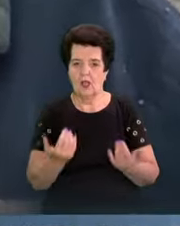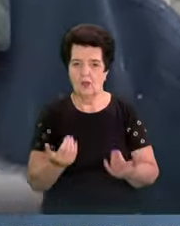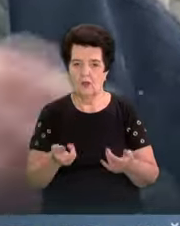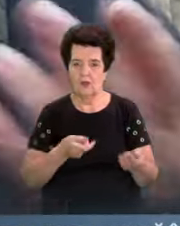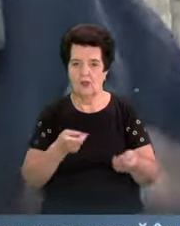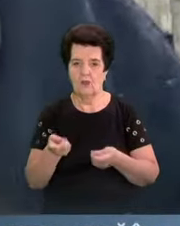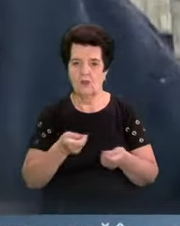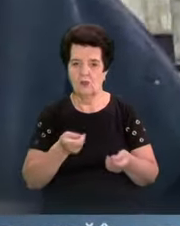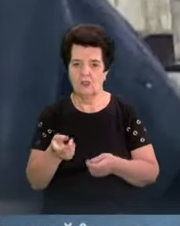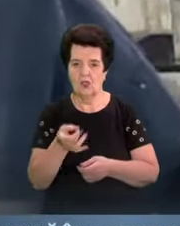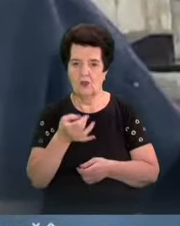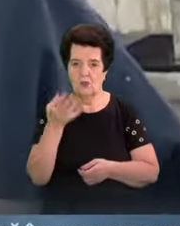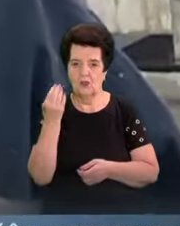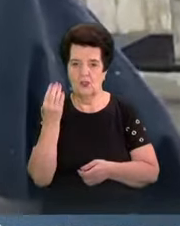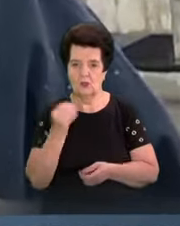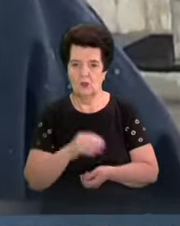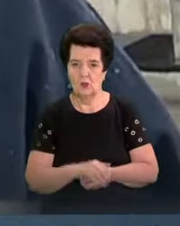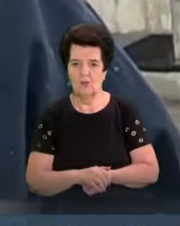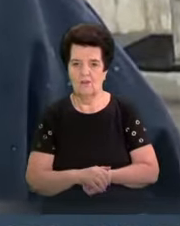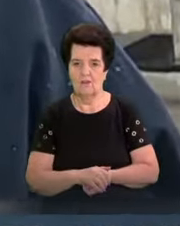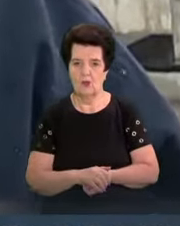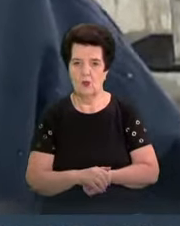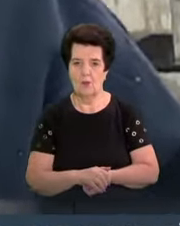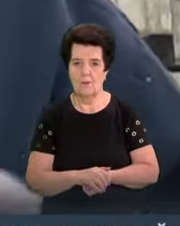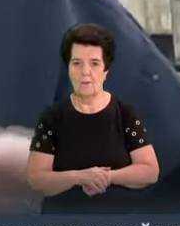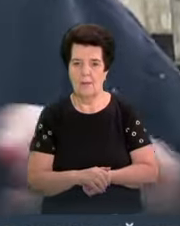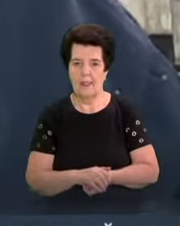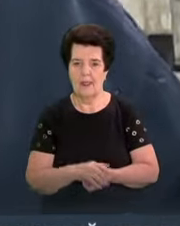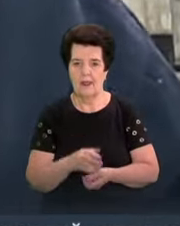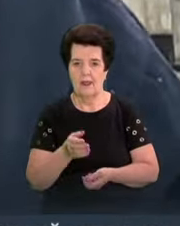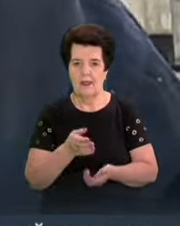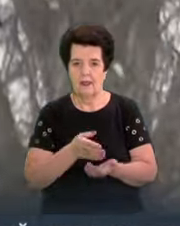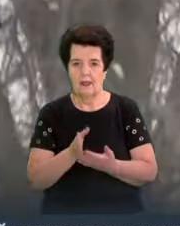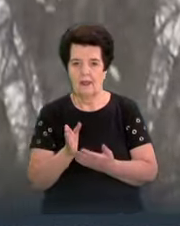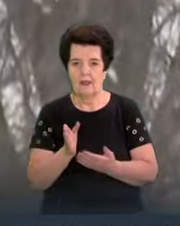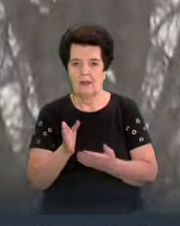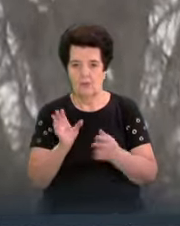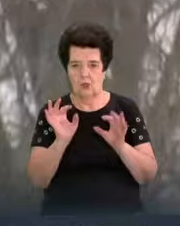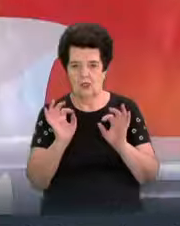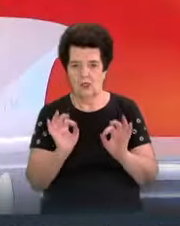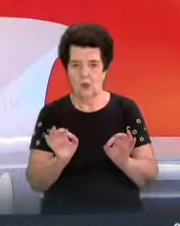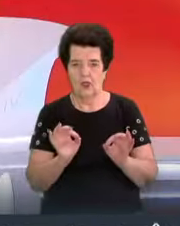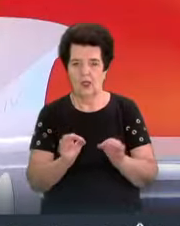conducere a Republicii Moldova duce o politică corectă.